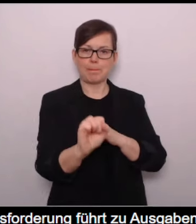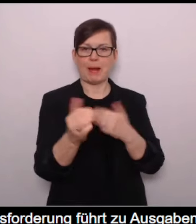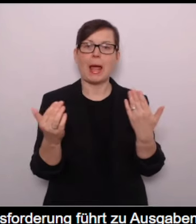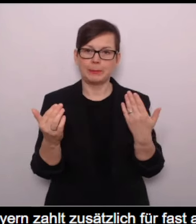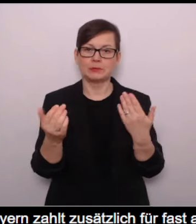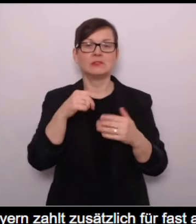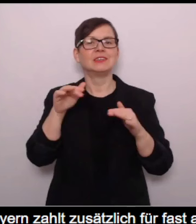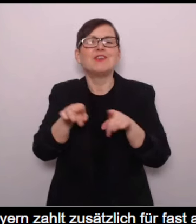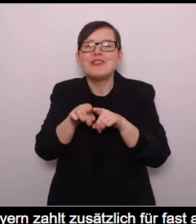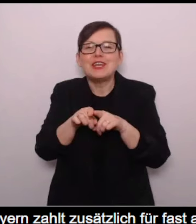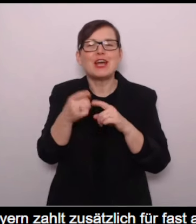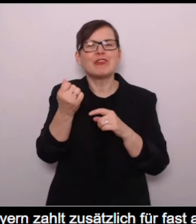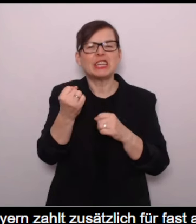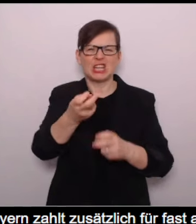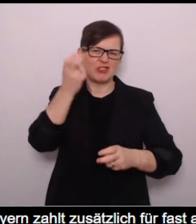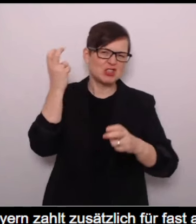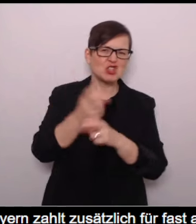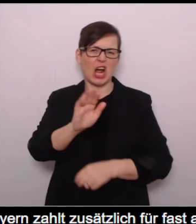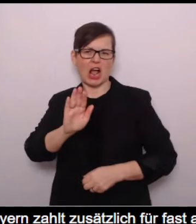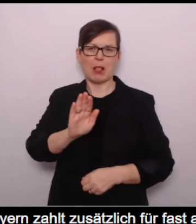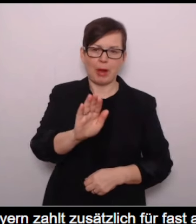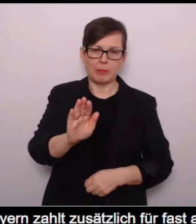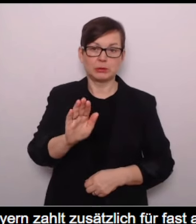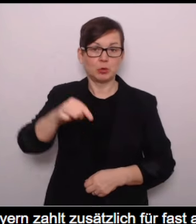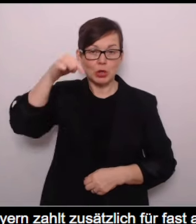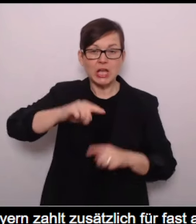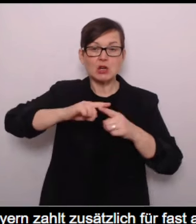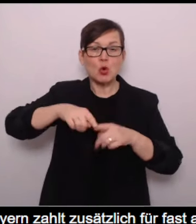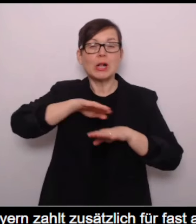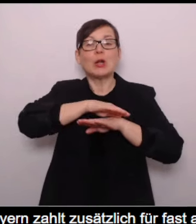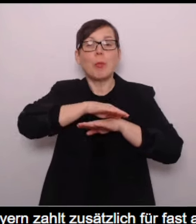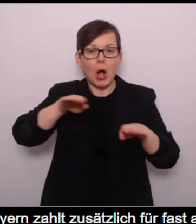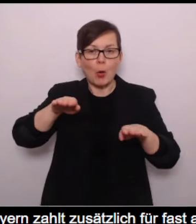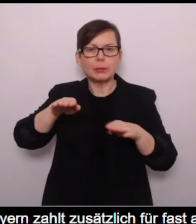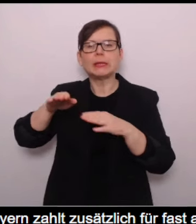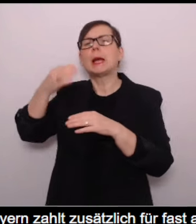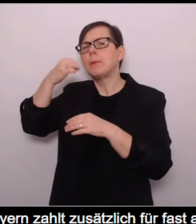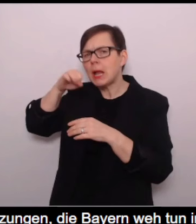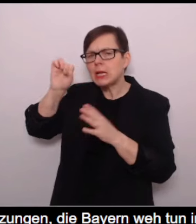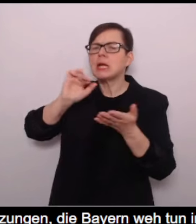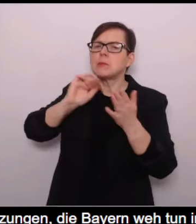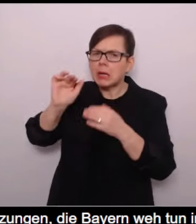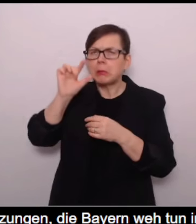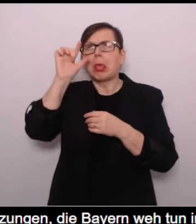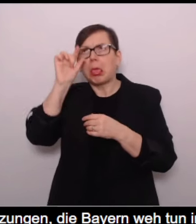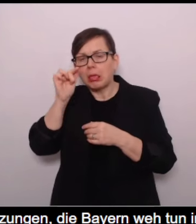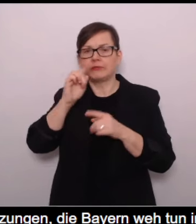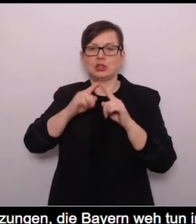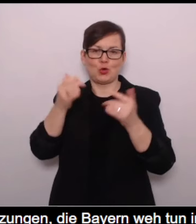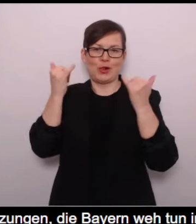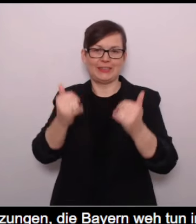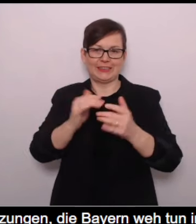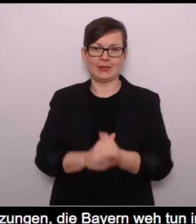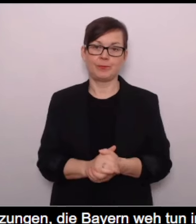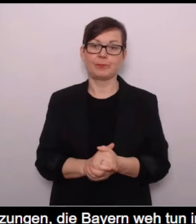Bayern hat übrigens im Vergleich zum Bund eine deutlich härtere Bremse. Also wir haben eine finanzielle Stahlbremse, kann man sagen. Bei uns ist es so, dass